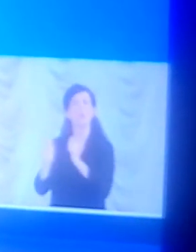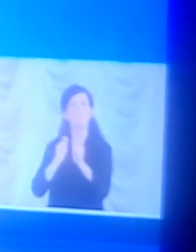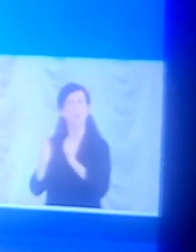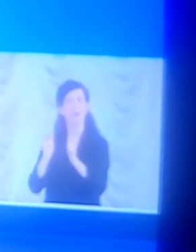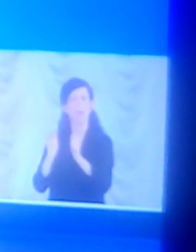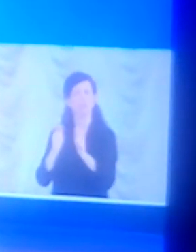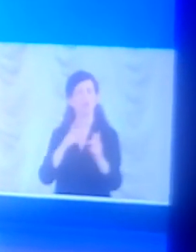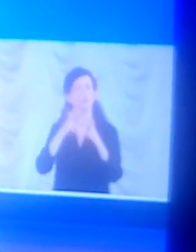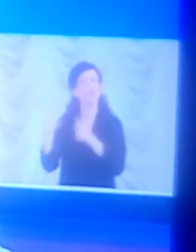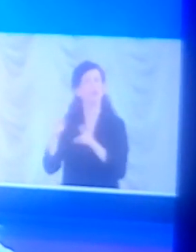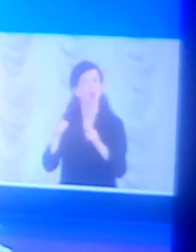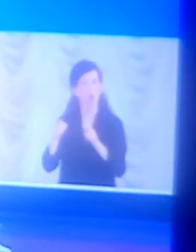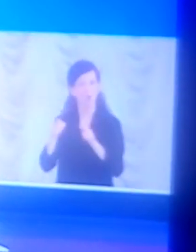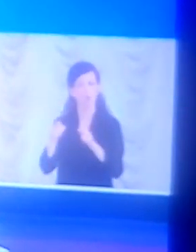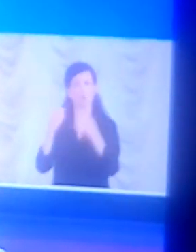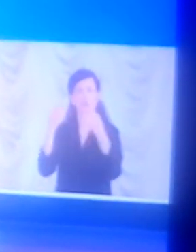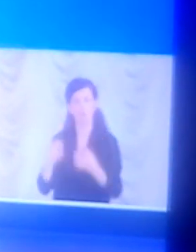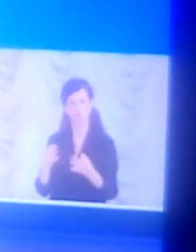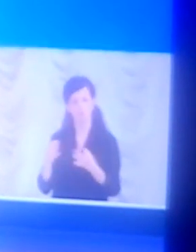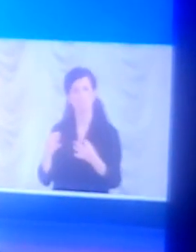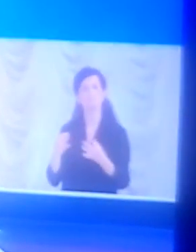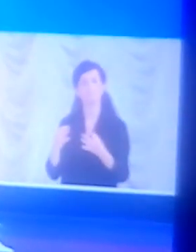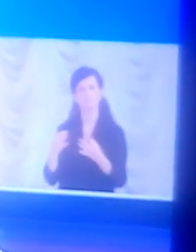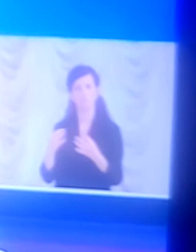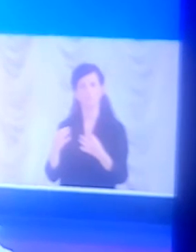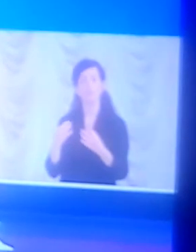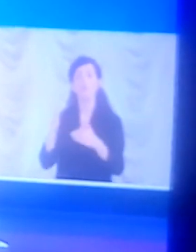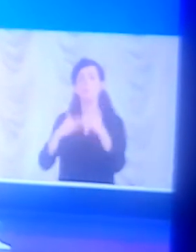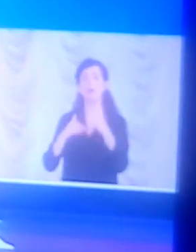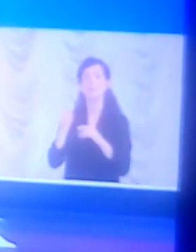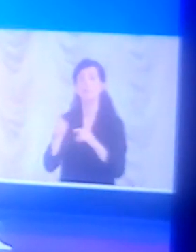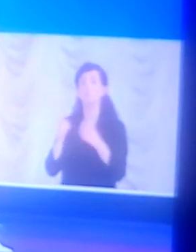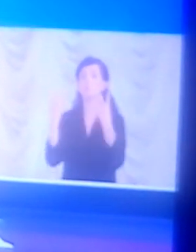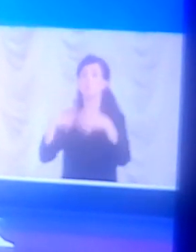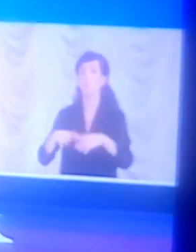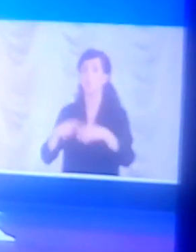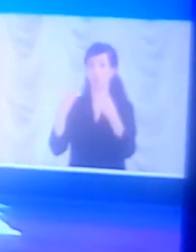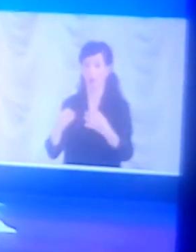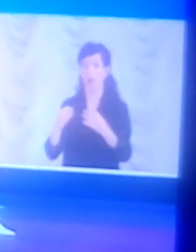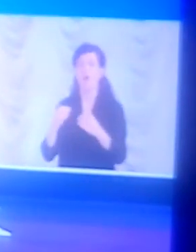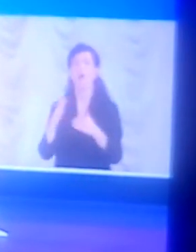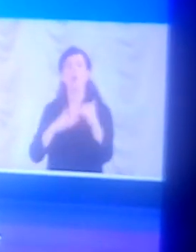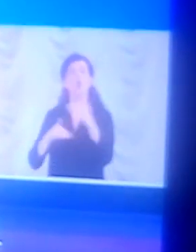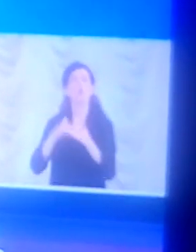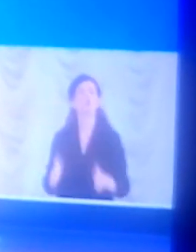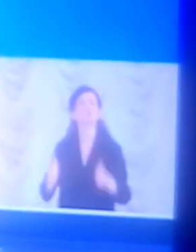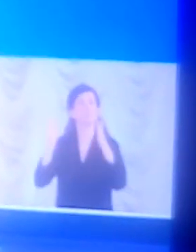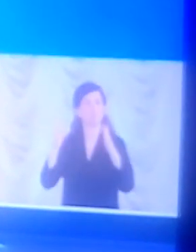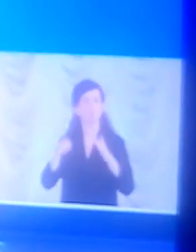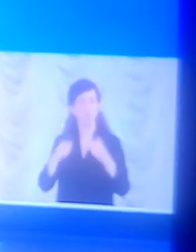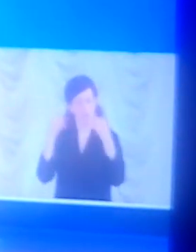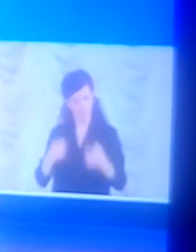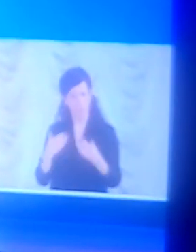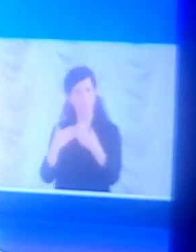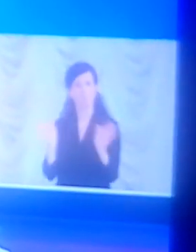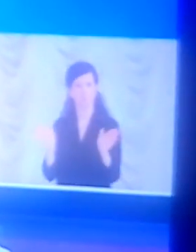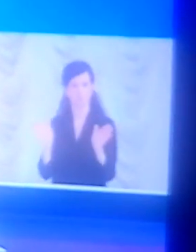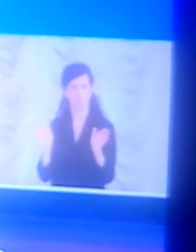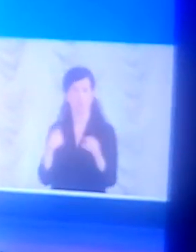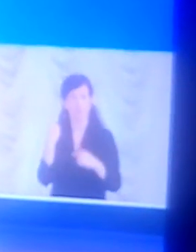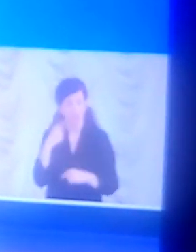all'ingrosso, funzionale alla manifattura, funzionale alle costruzioni. È un passaggio molto